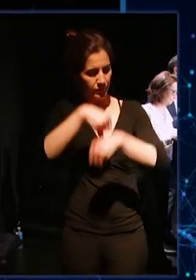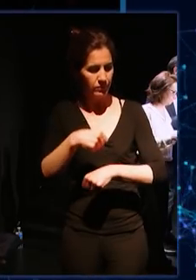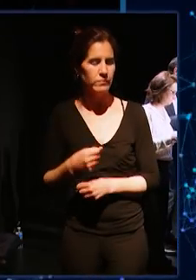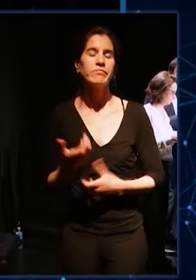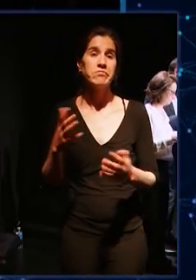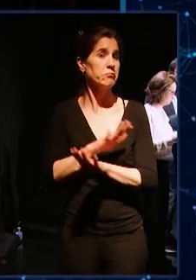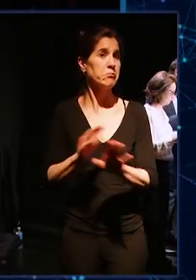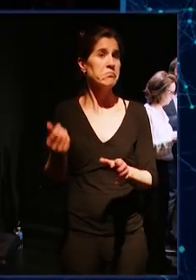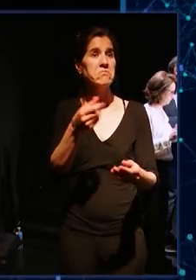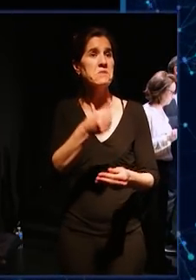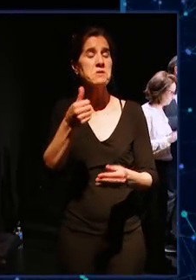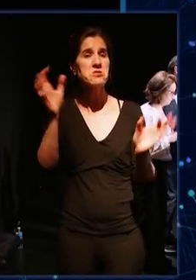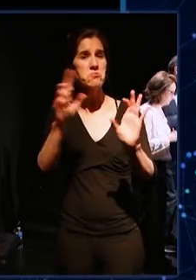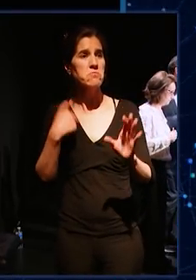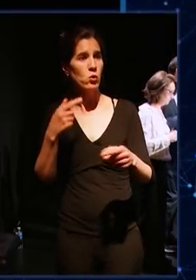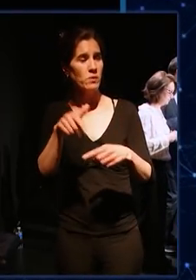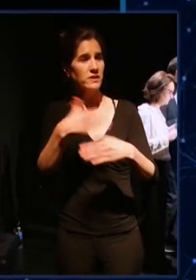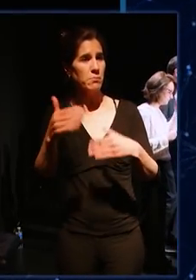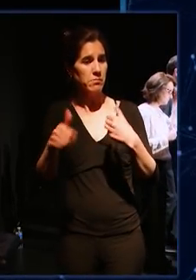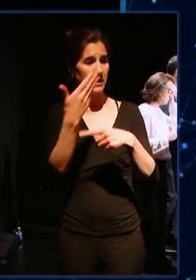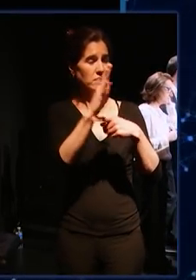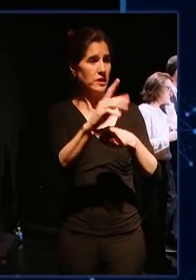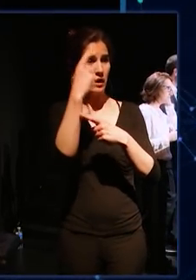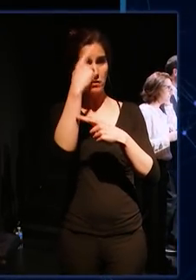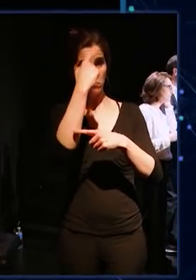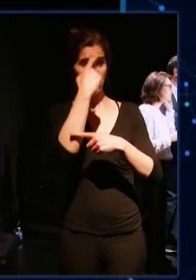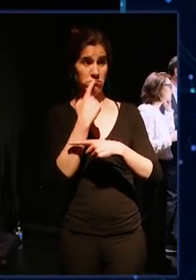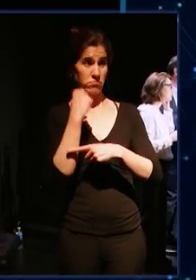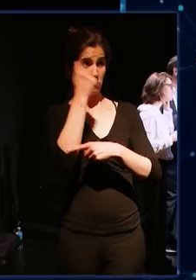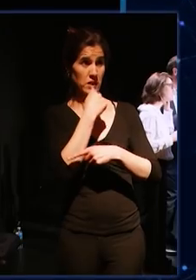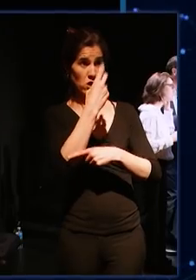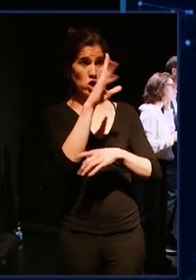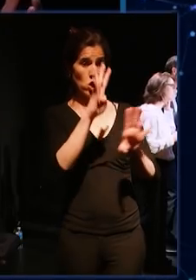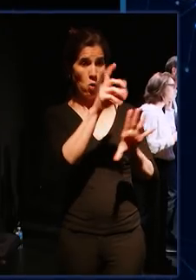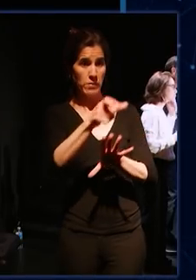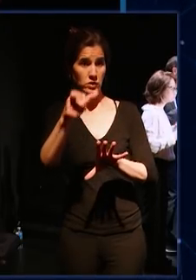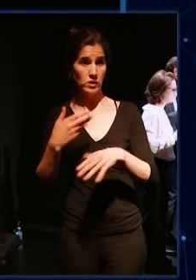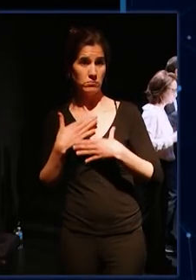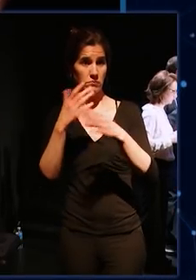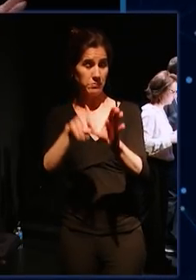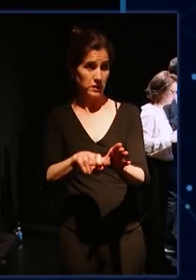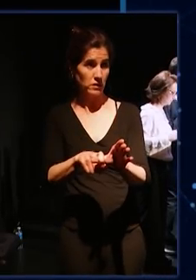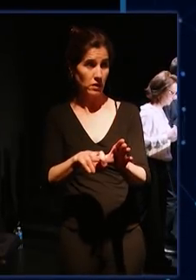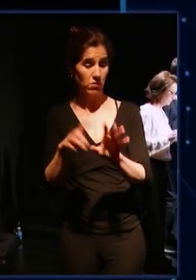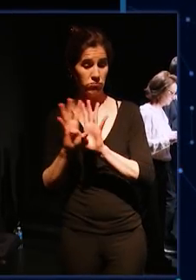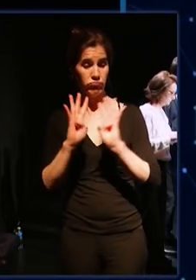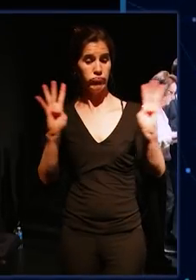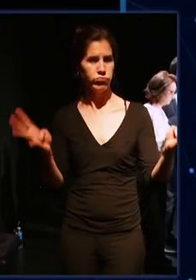presentant aquests candidats que avui ens acompanyen, aquests 9 candidats i candidates que doncs, és la vegada